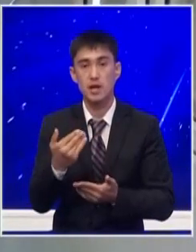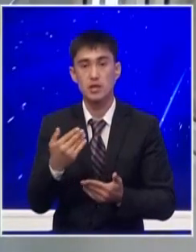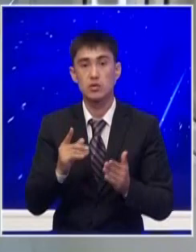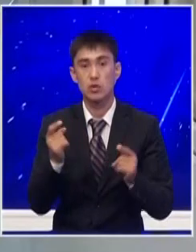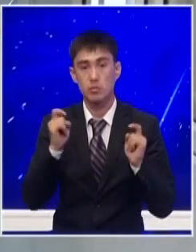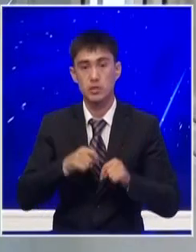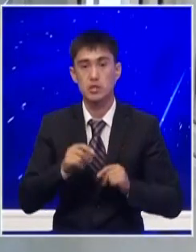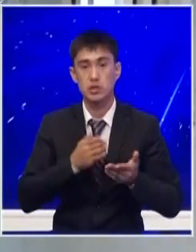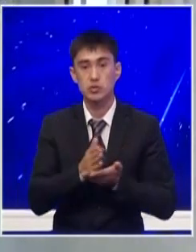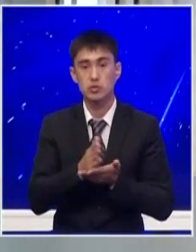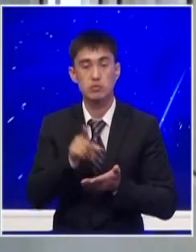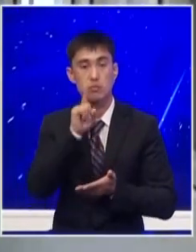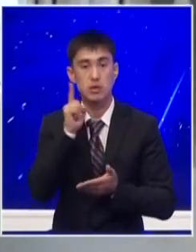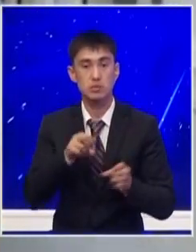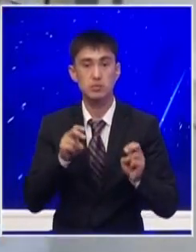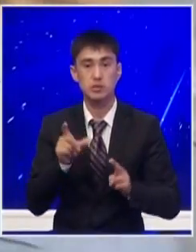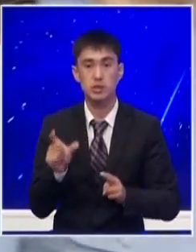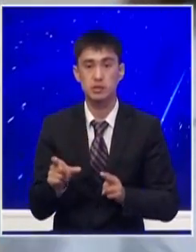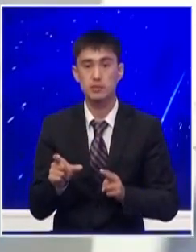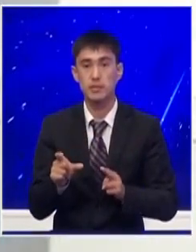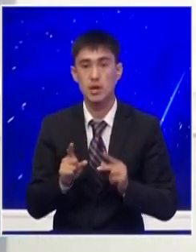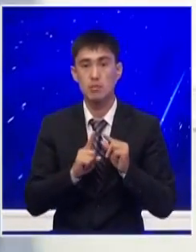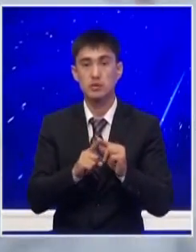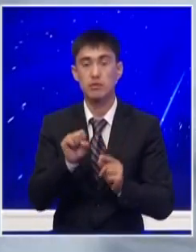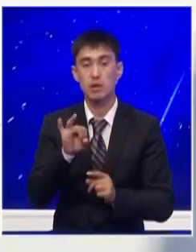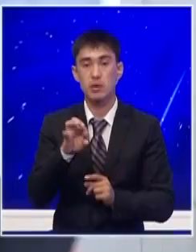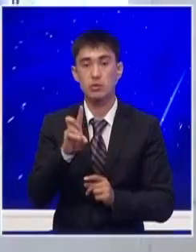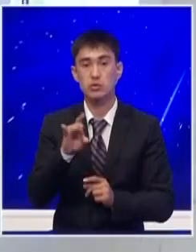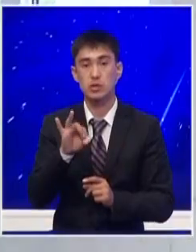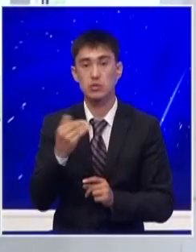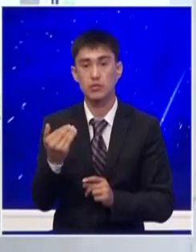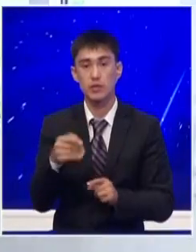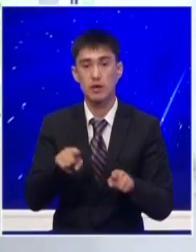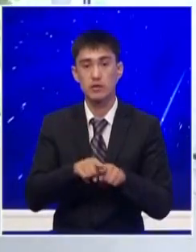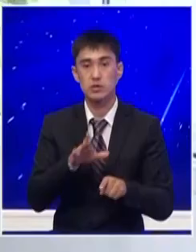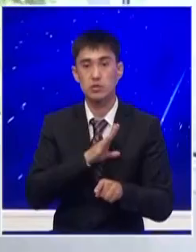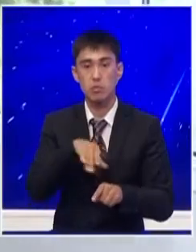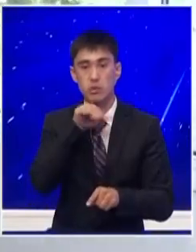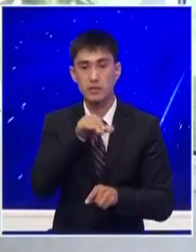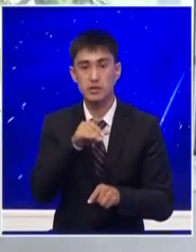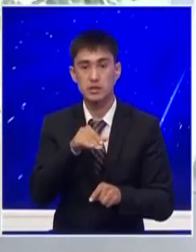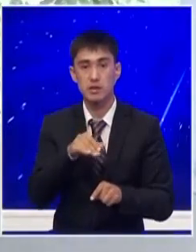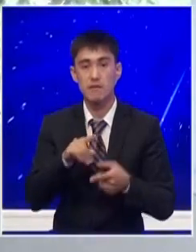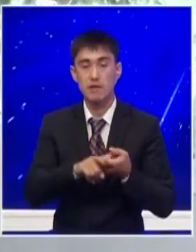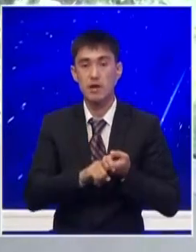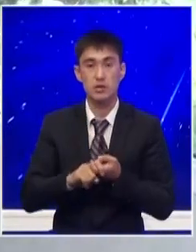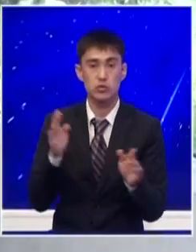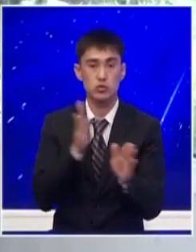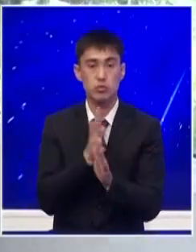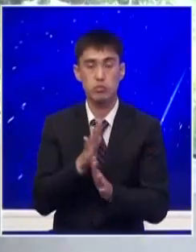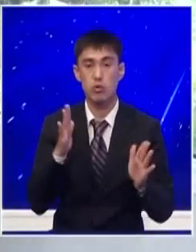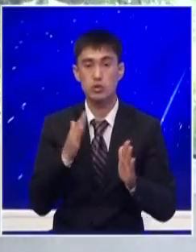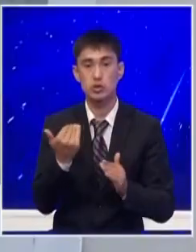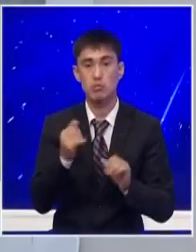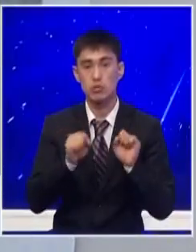только пришли на службу молодыми специалистами. По словам Армана Русланула, так вышло, что профессия повлияла на его судьбу больше,